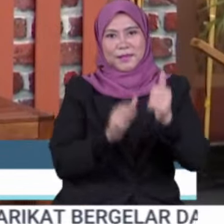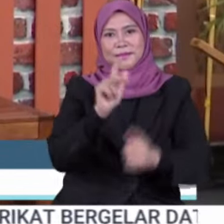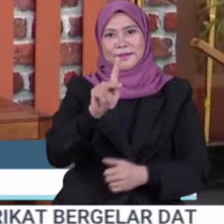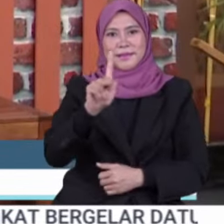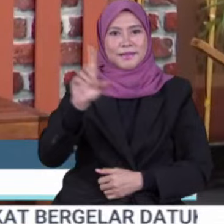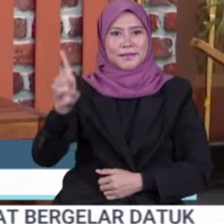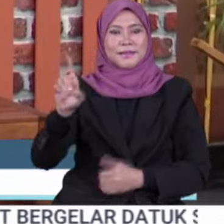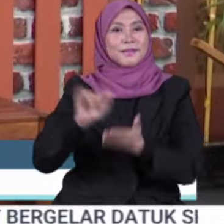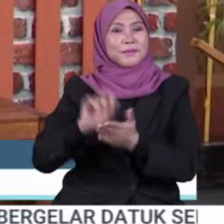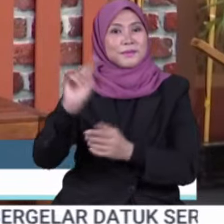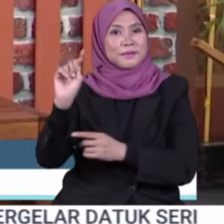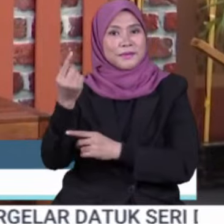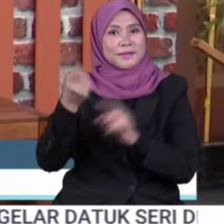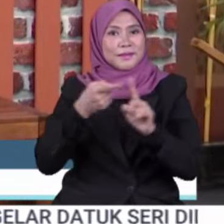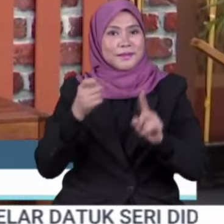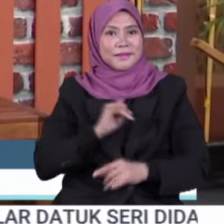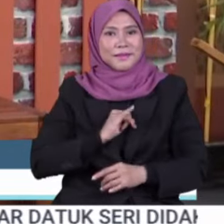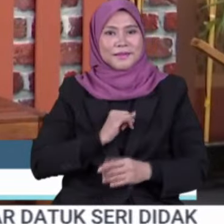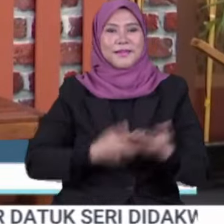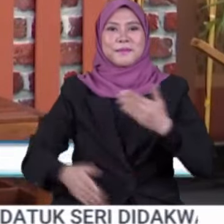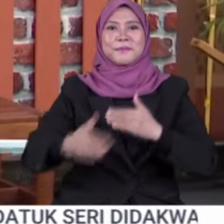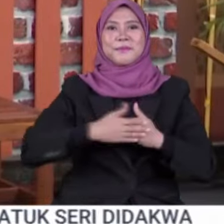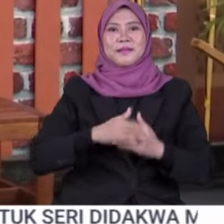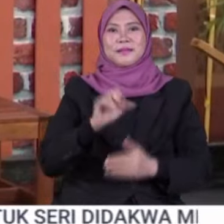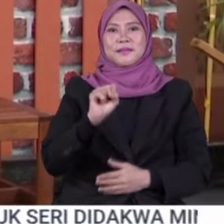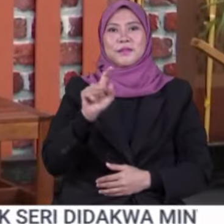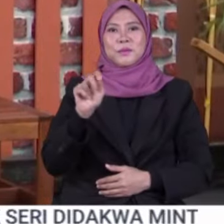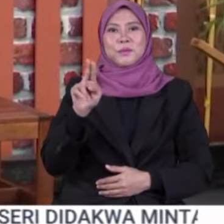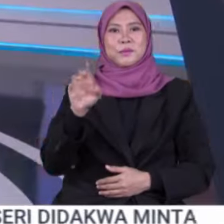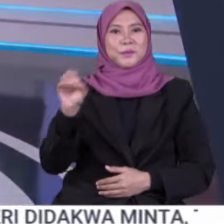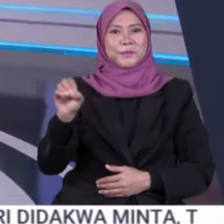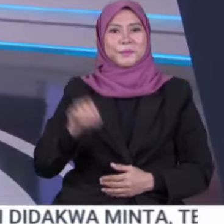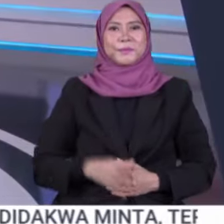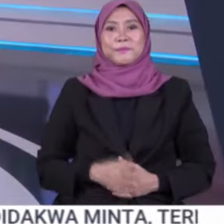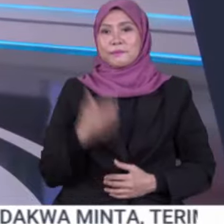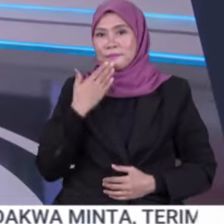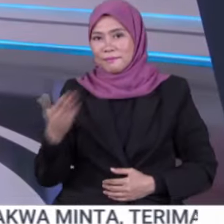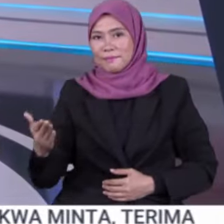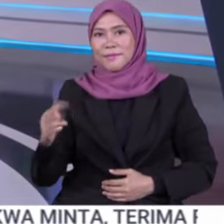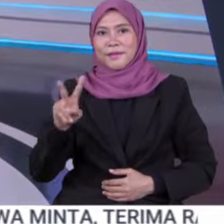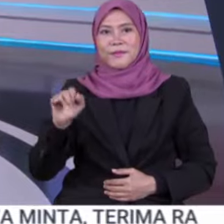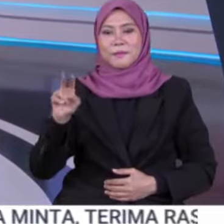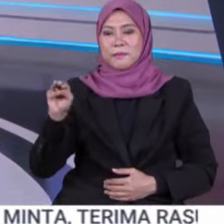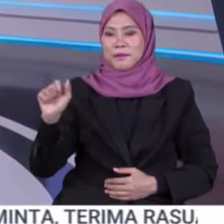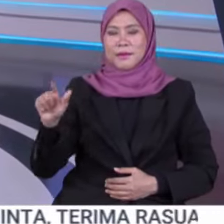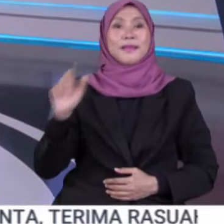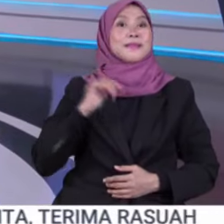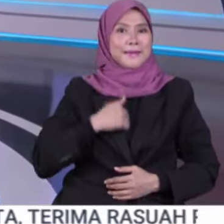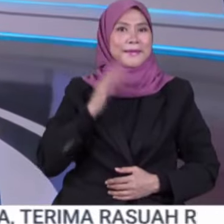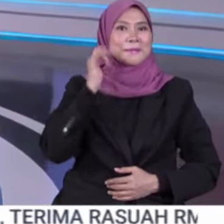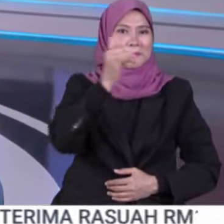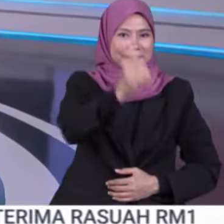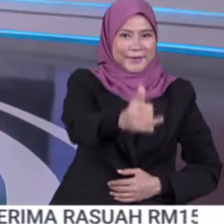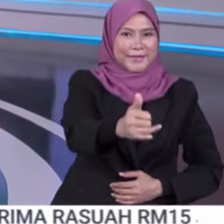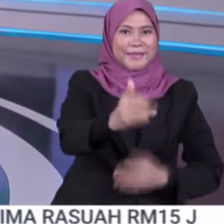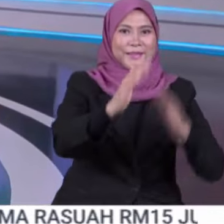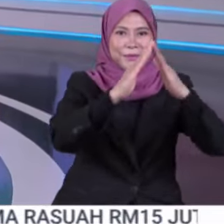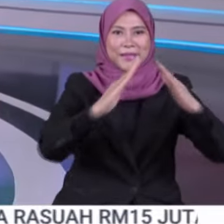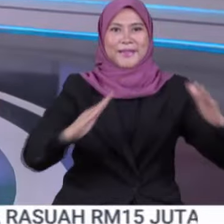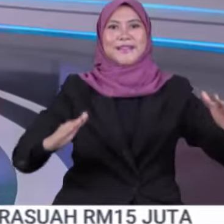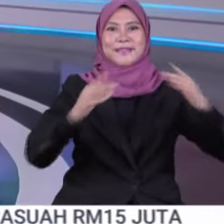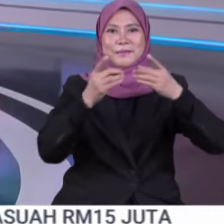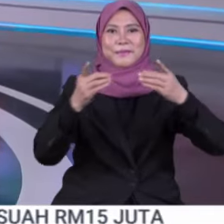Baik saudara, itu sahaja daripada saya. Kita kembali ke studio. Baik, terima kasih Vimala. Kejap lagi saya ke rumah terbuka KKD.